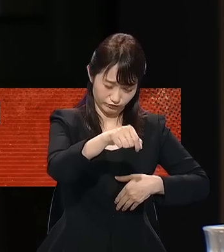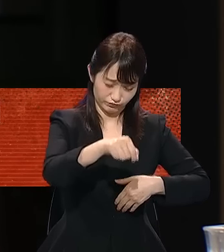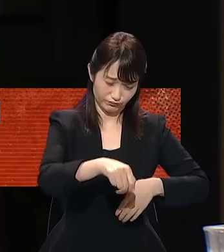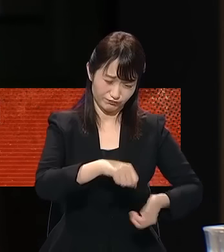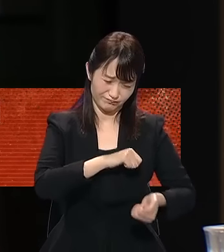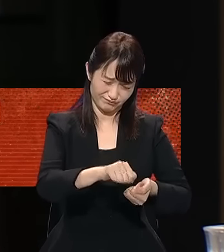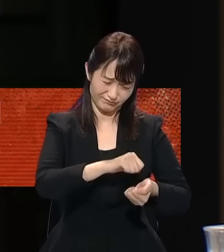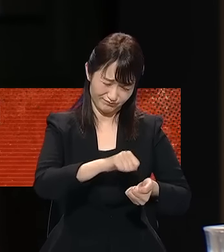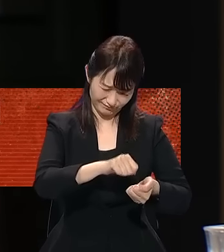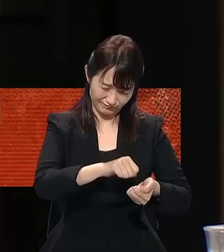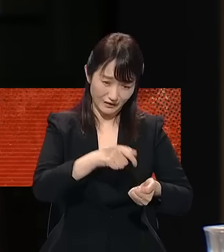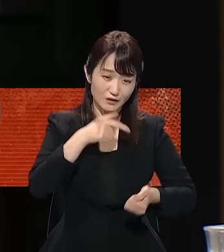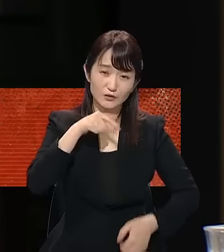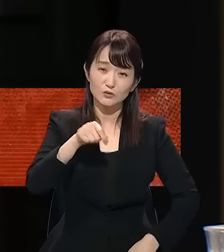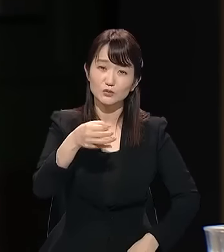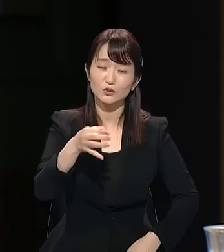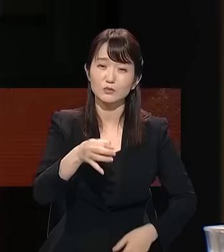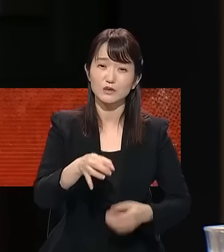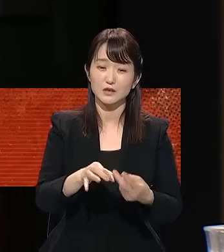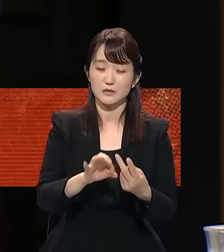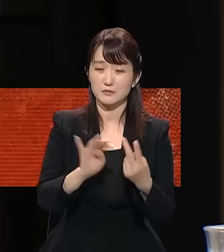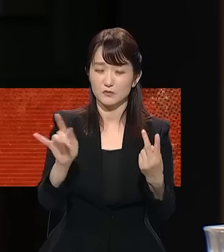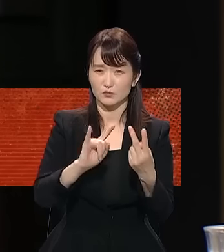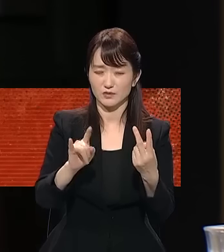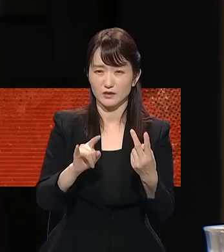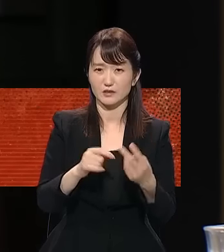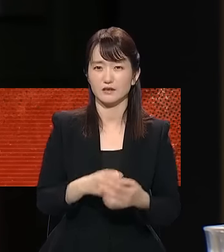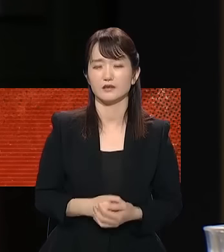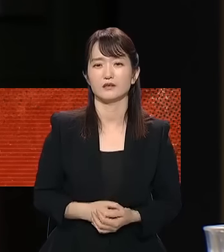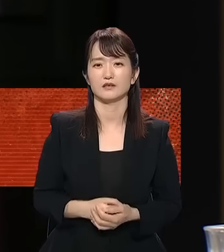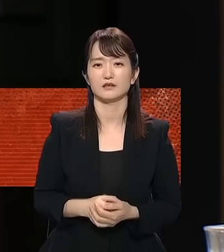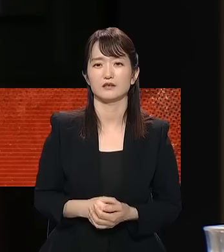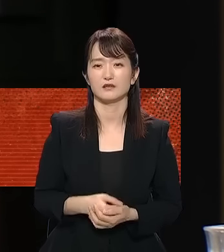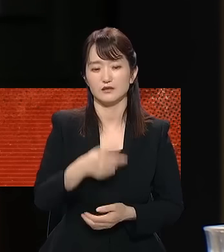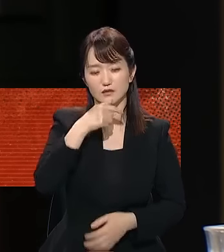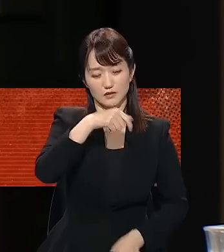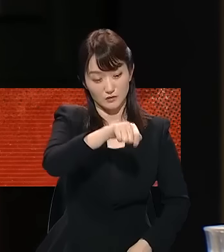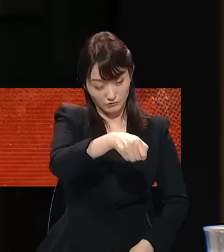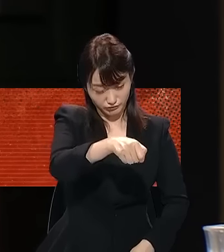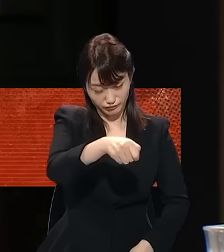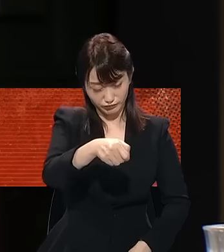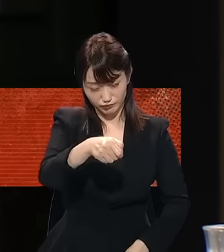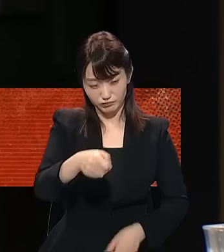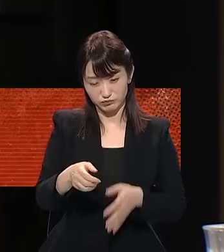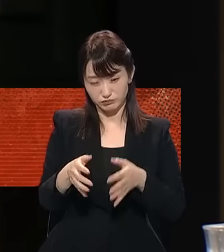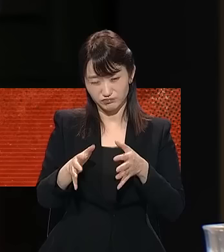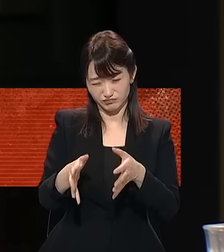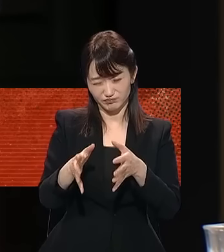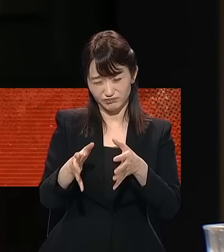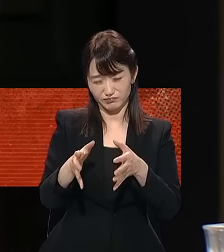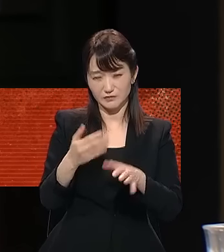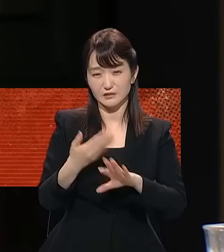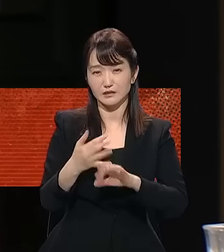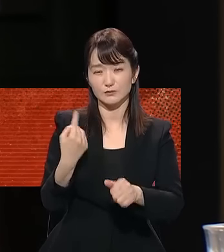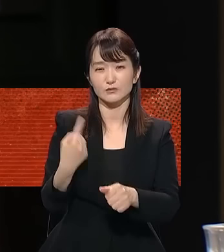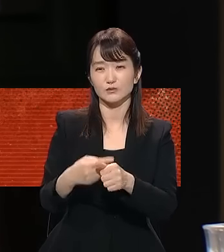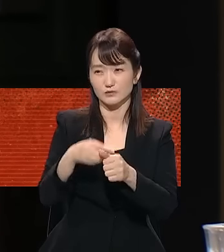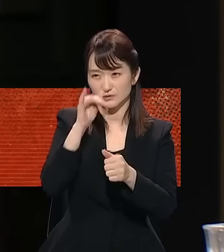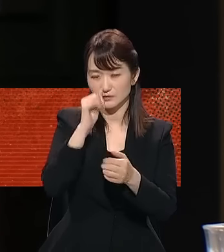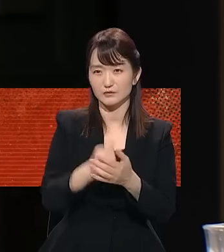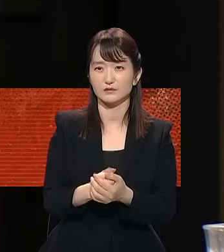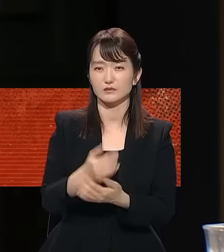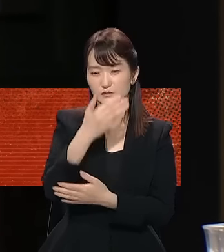수도비 배로 나온다고 합니다 또 물을 틀어 놓고 수다를 떨거나 남을 욕하는 경우도 있었다고 하고요 또 젊은 여성 회원들에게